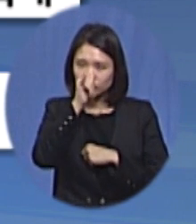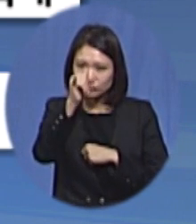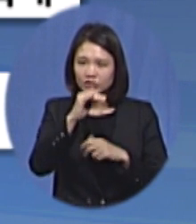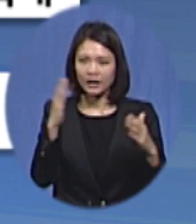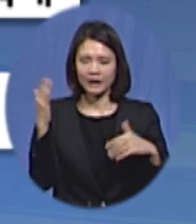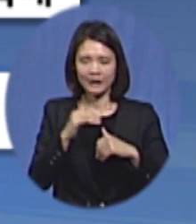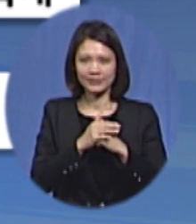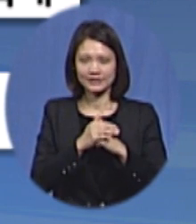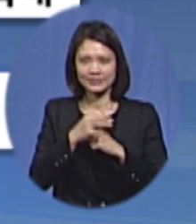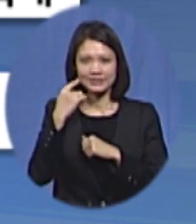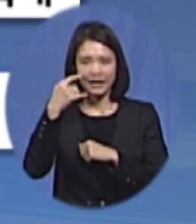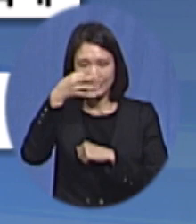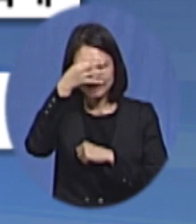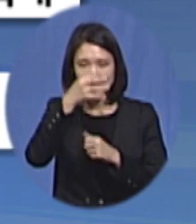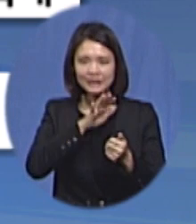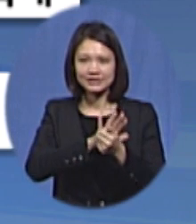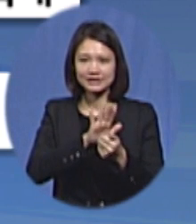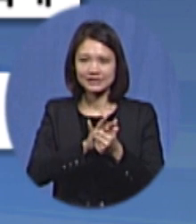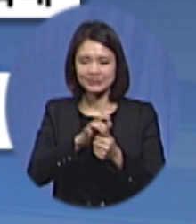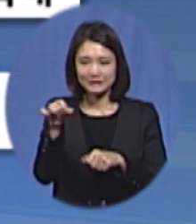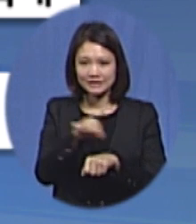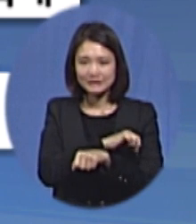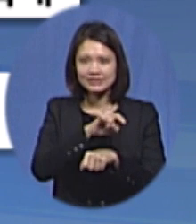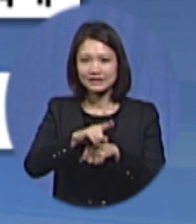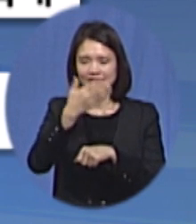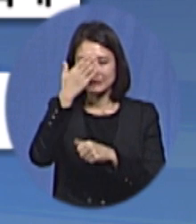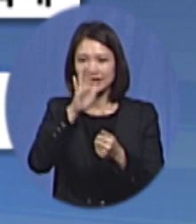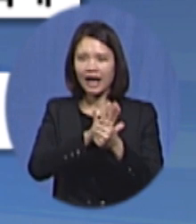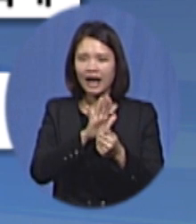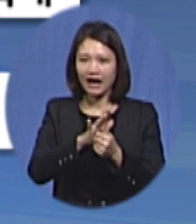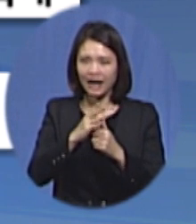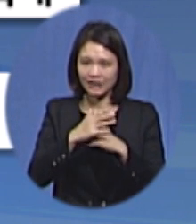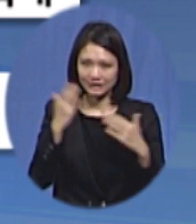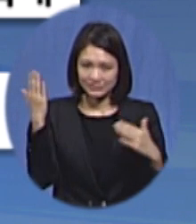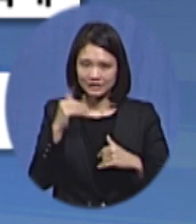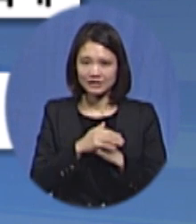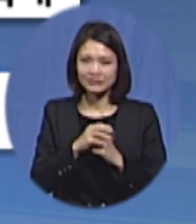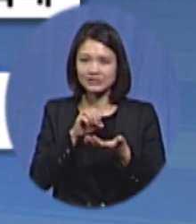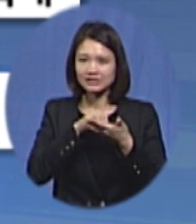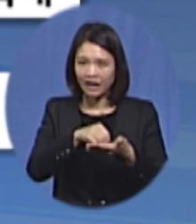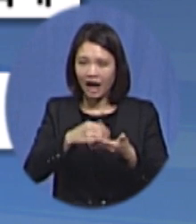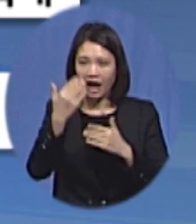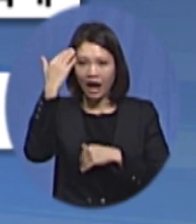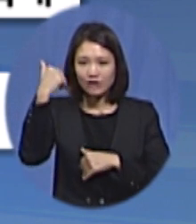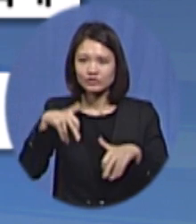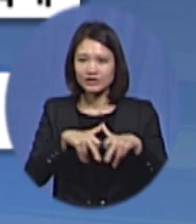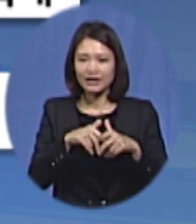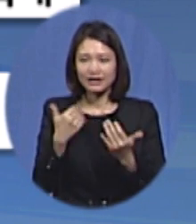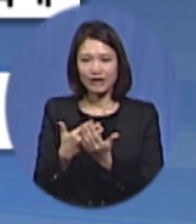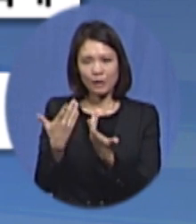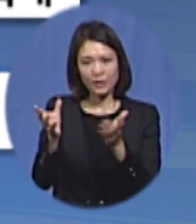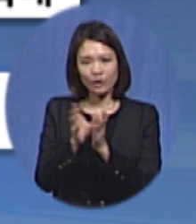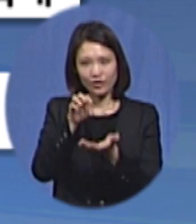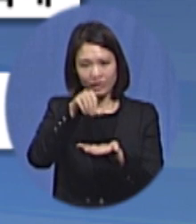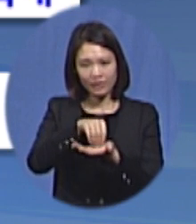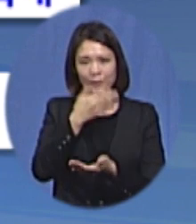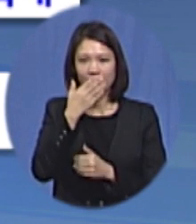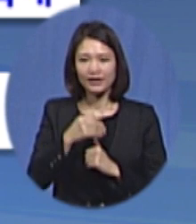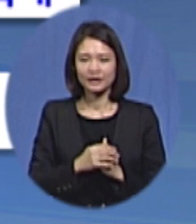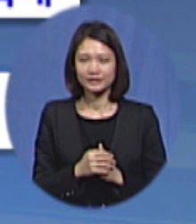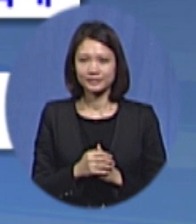특기 장학생, 정보통신 특기 장학생입니다. 신청은 한국장애인개발원으로 하시면 됩니다.